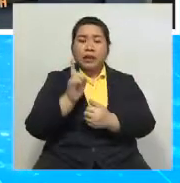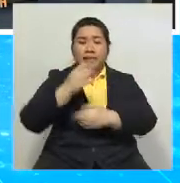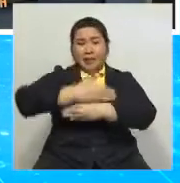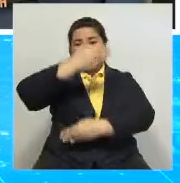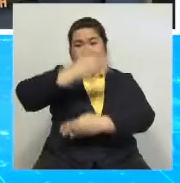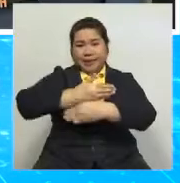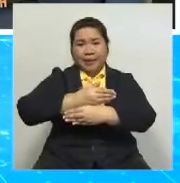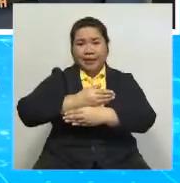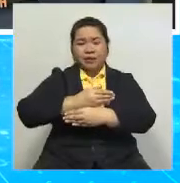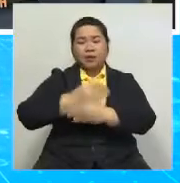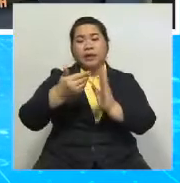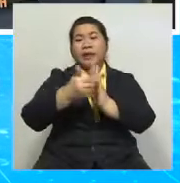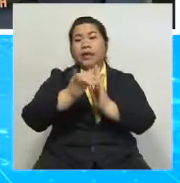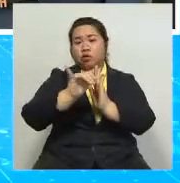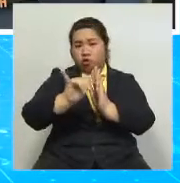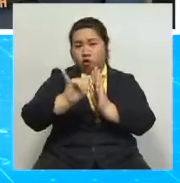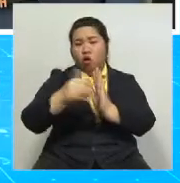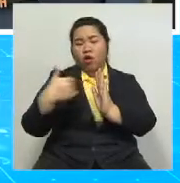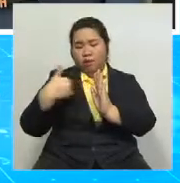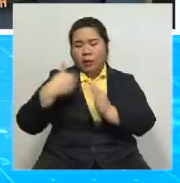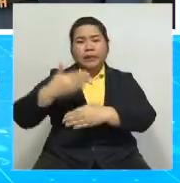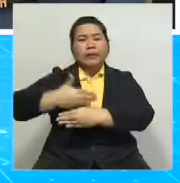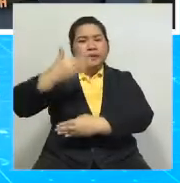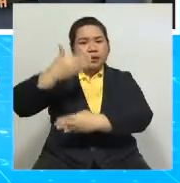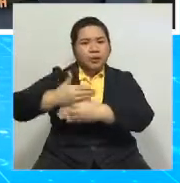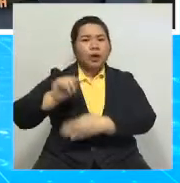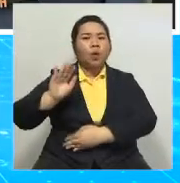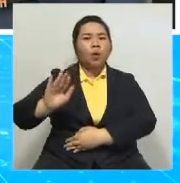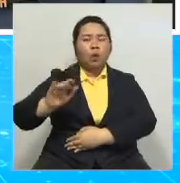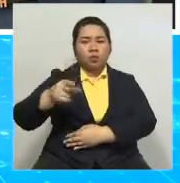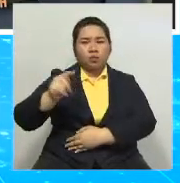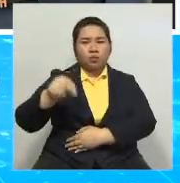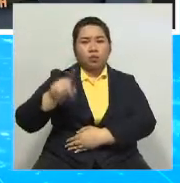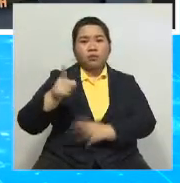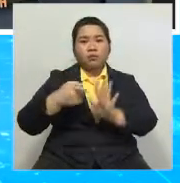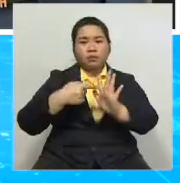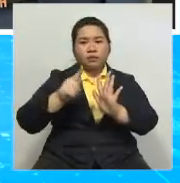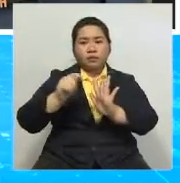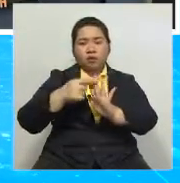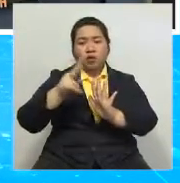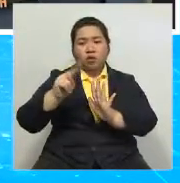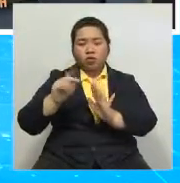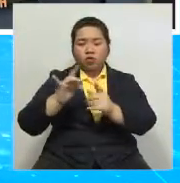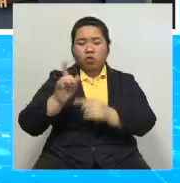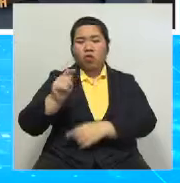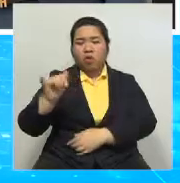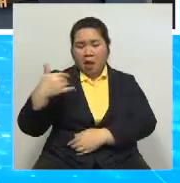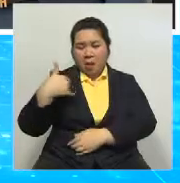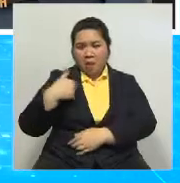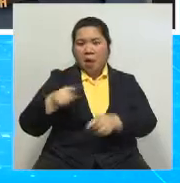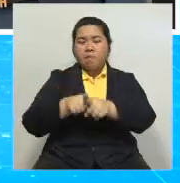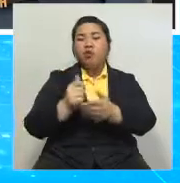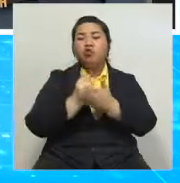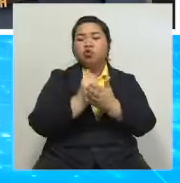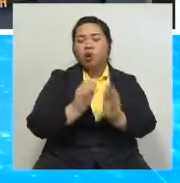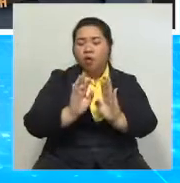สธรเขื่อนท่าน้อยแล้วก็ให้เพิ่มการระบายน้ำตรงนี้เพื่อจะดึงน้ำจากน้ำยังให้ลงมานะครับแล้วชะลอการระบายน้ำจากเขื่อนร้อย